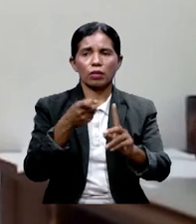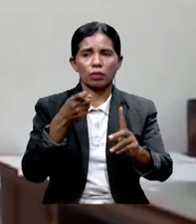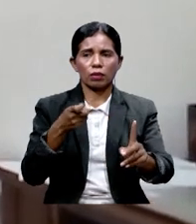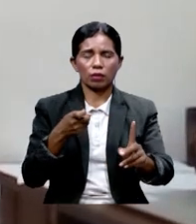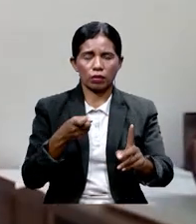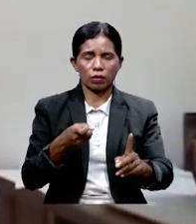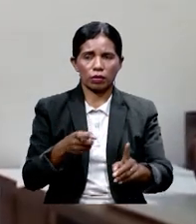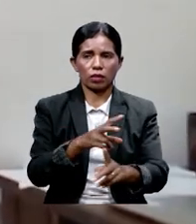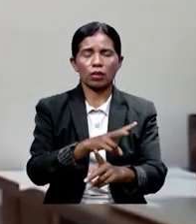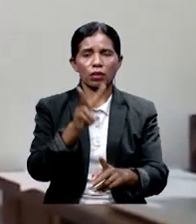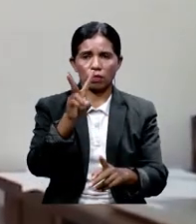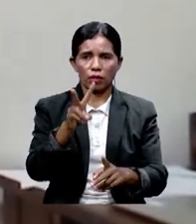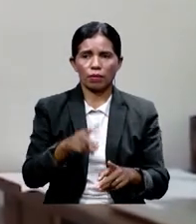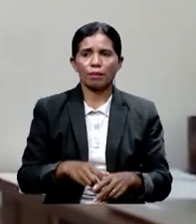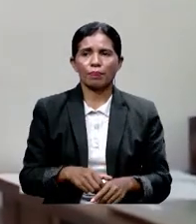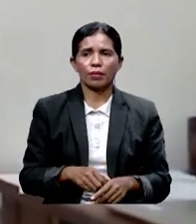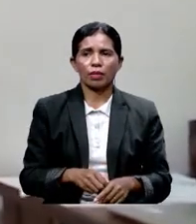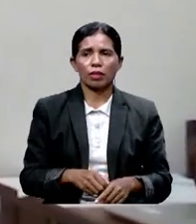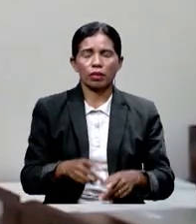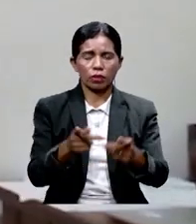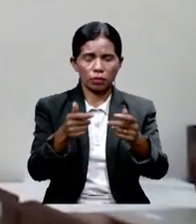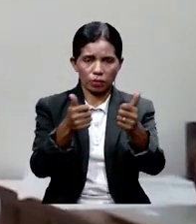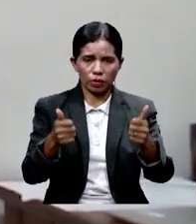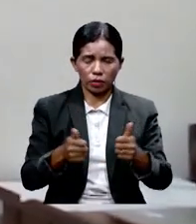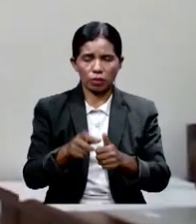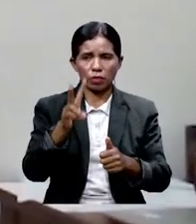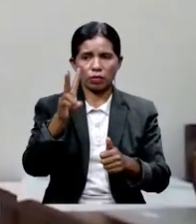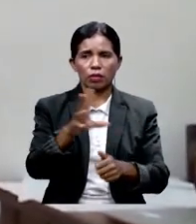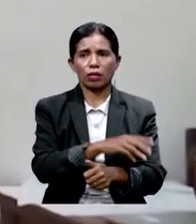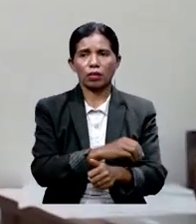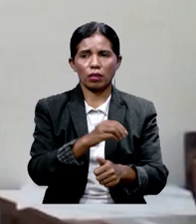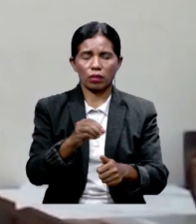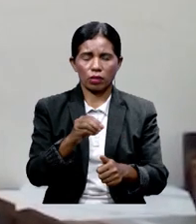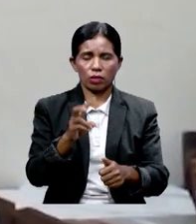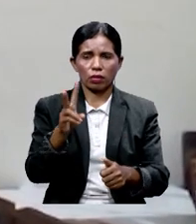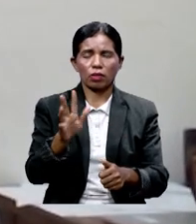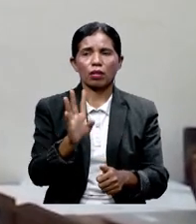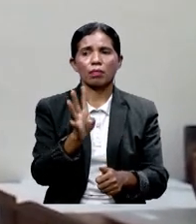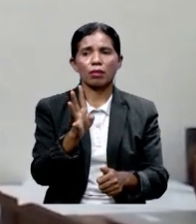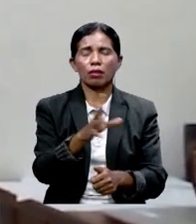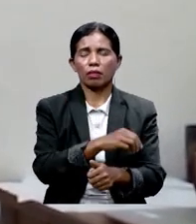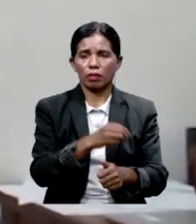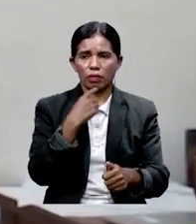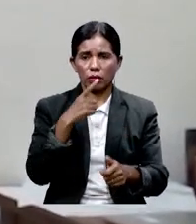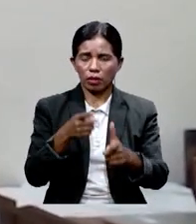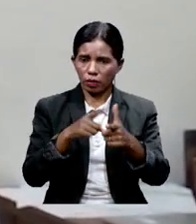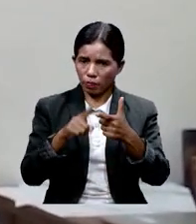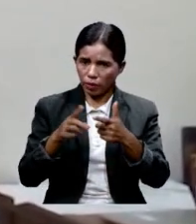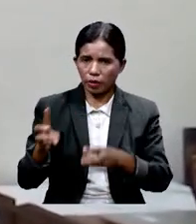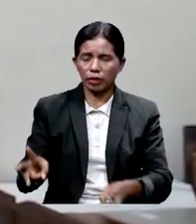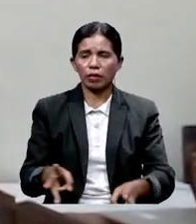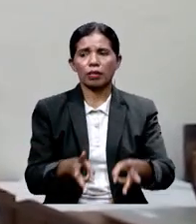trosu rua ida ma estra urbana ne ho nia distanze 50 km depois